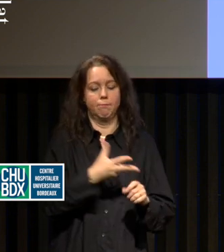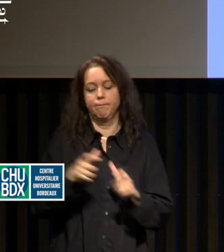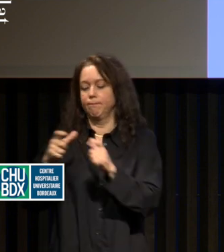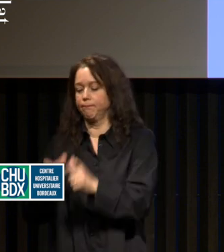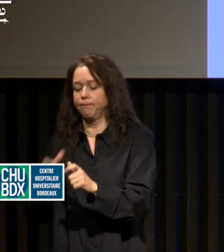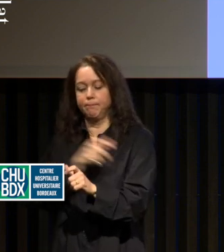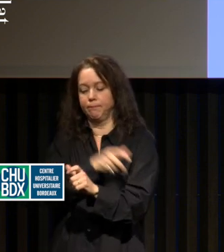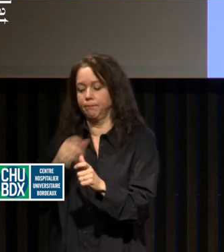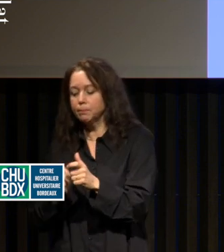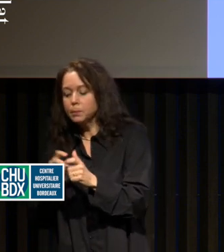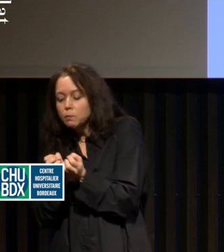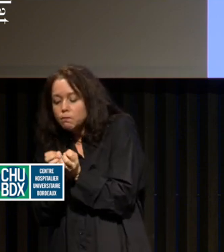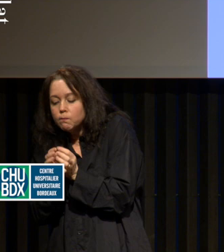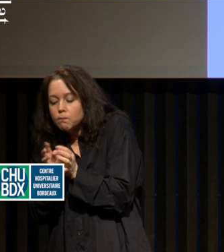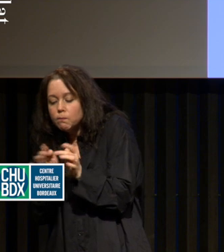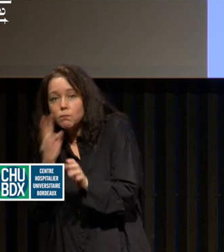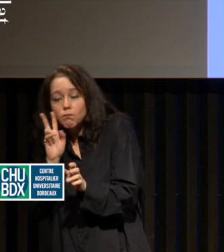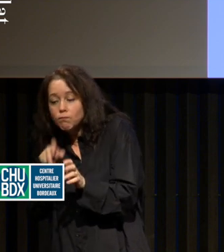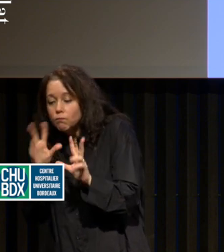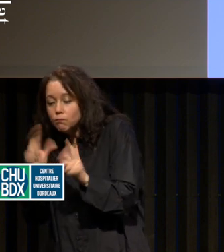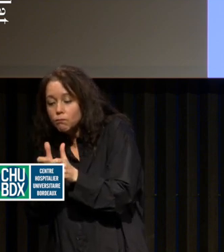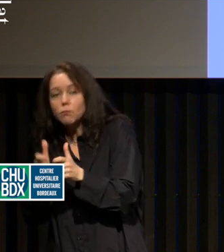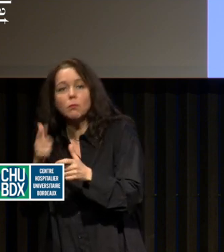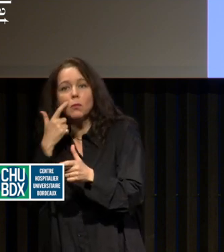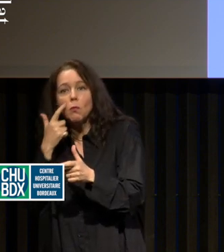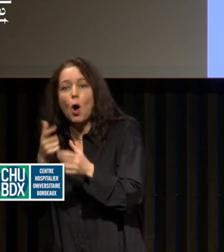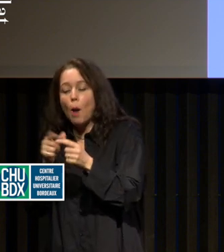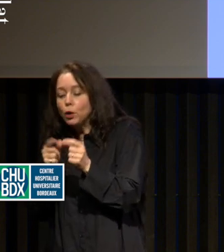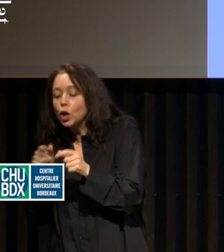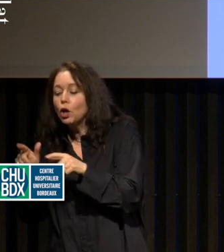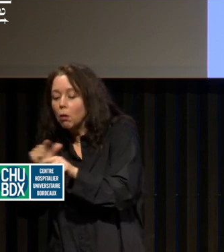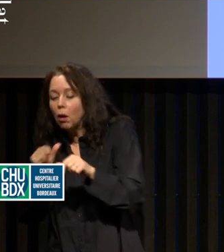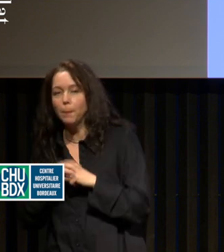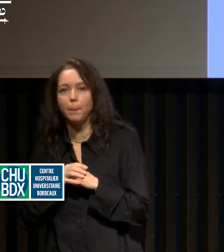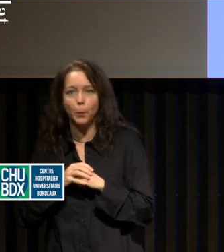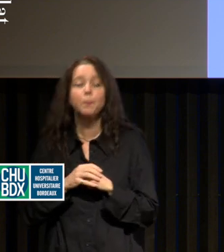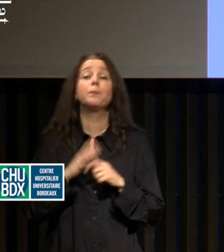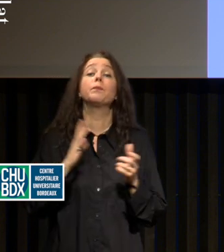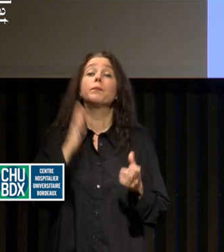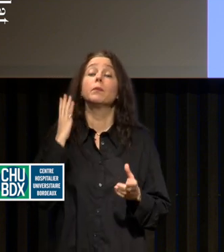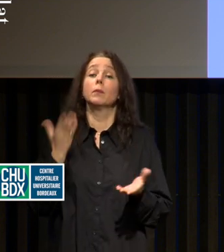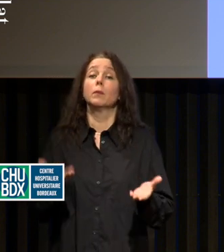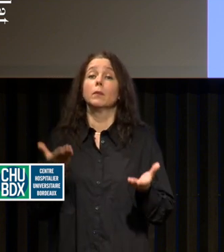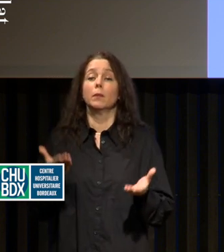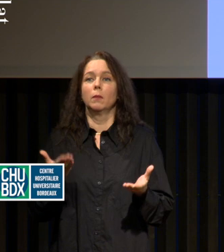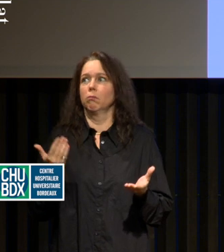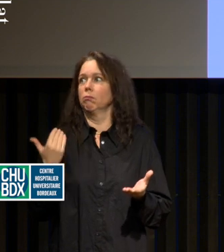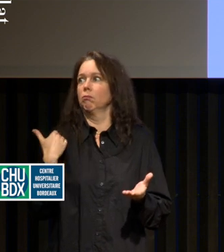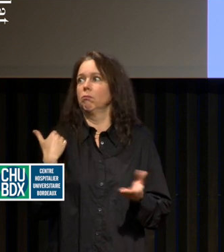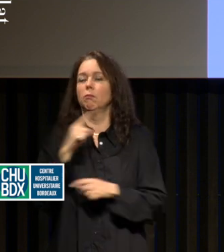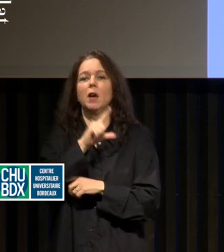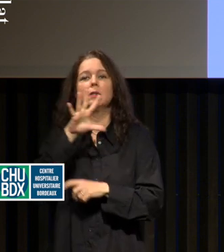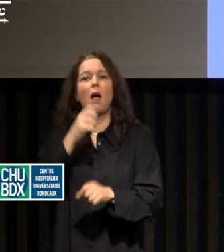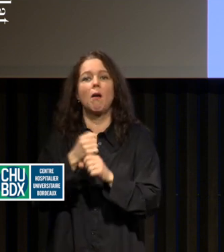des milieux favorisant leur pousse et puis on voyait apparaître un certain nombre de bactéries. Mais quand on faisait ça, il n'y a pas encore si longtemps, il y a 25